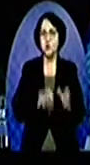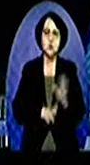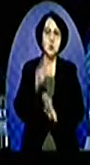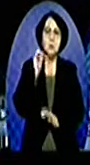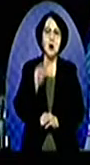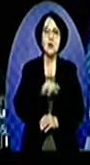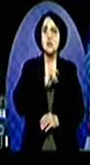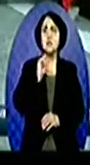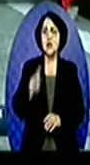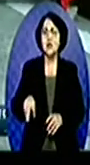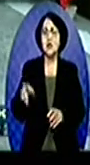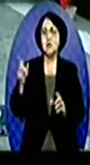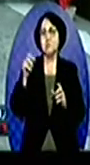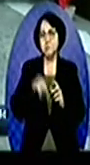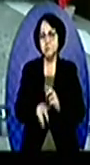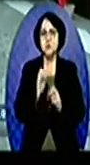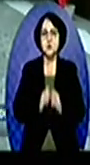юм.